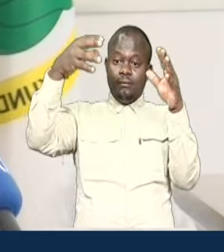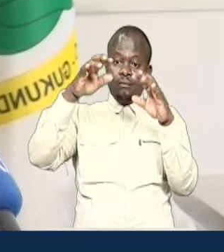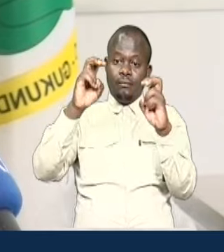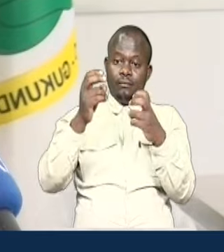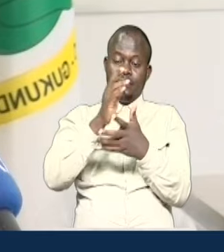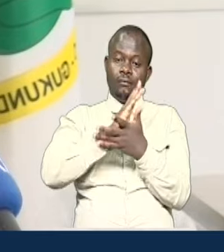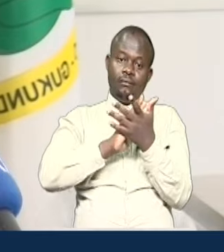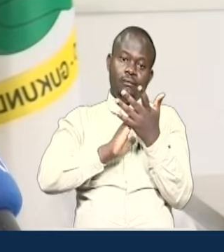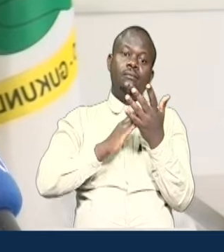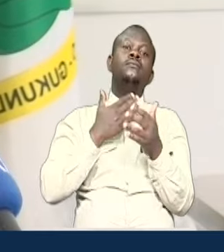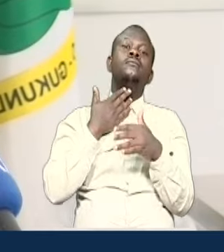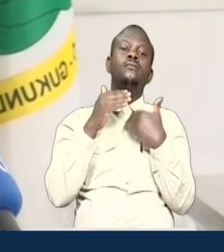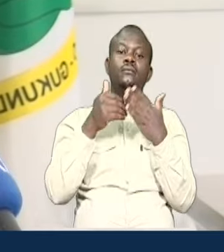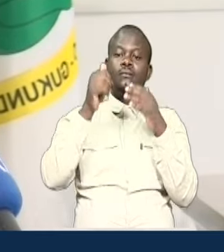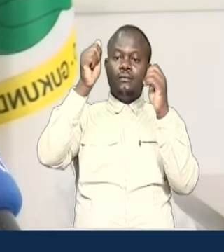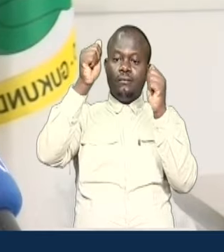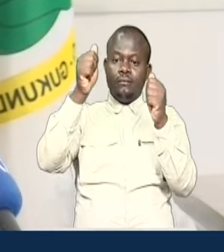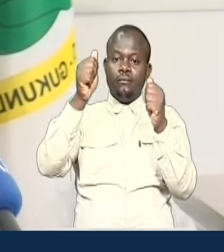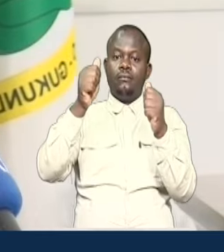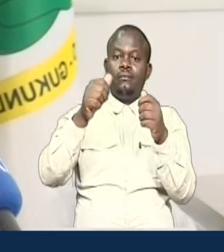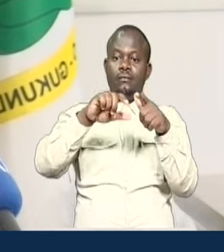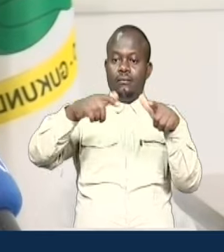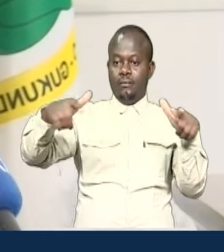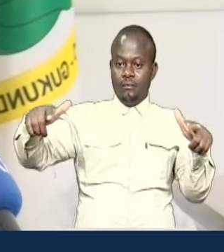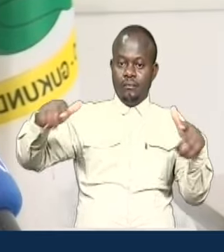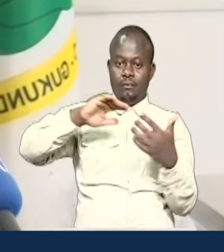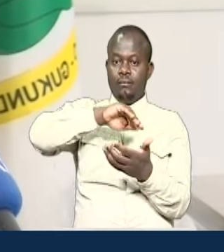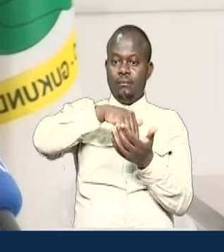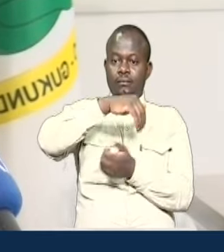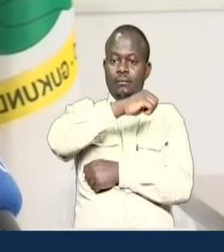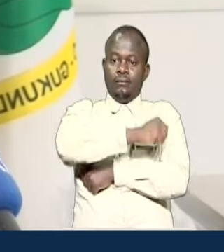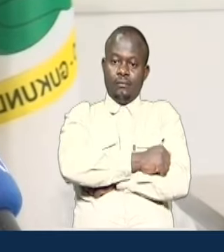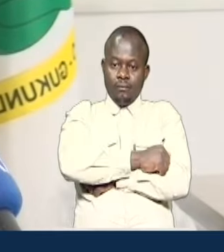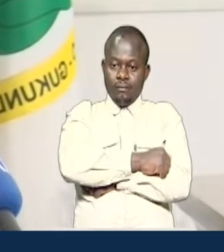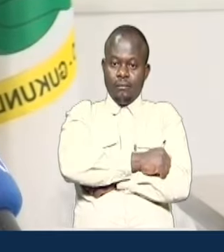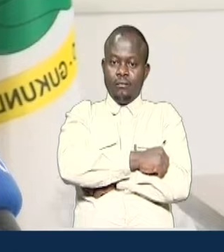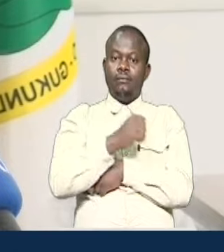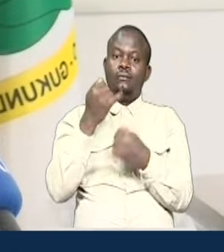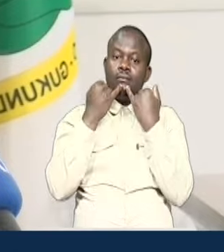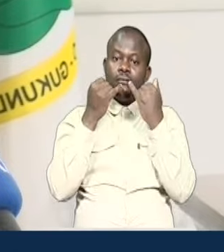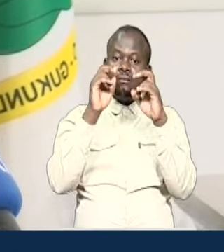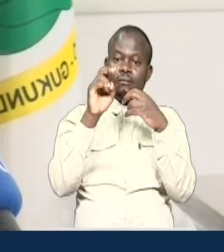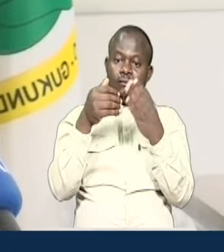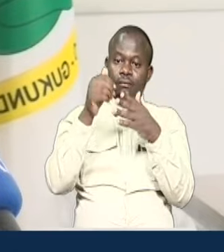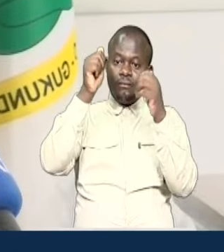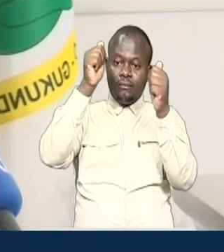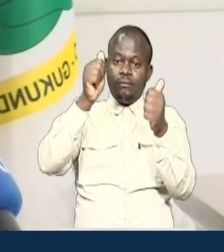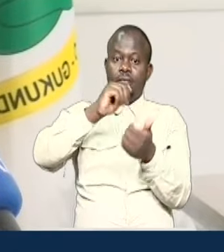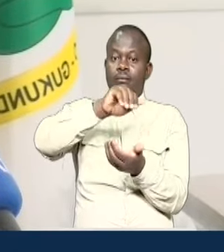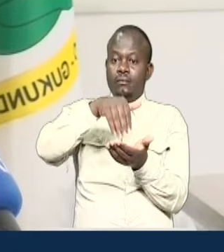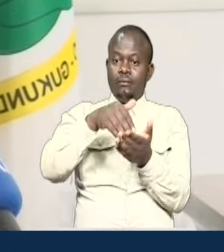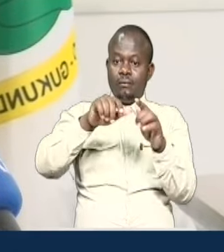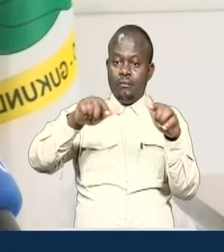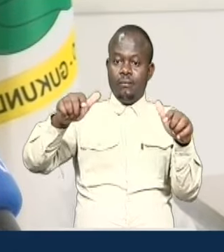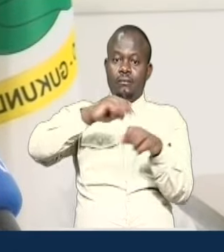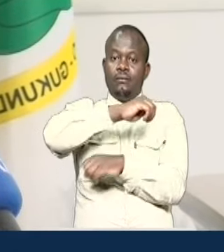abakandida babifuriza kwiyamamariza ku bibuga by'ibigo by'amashuri. Turabamenyesha ko kwiyamamariza kuri ibyo bibuga